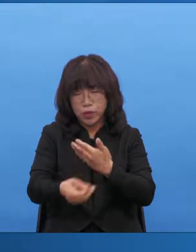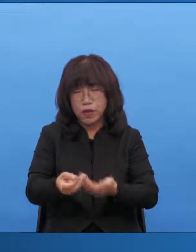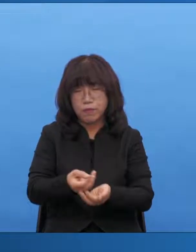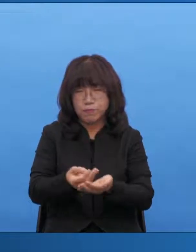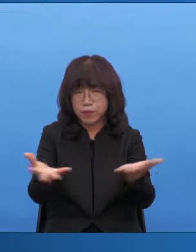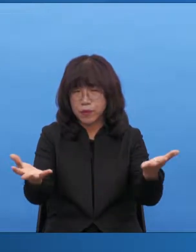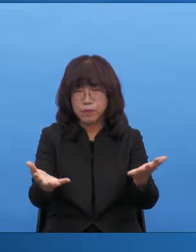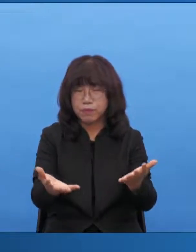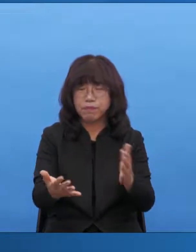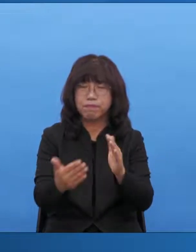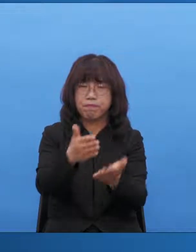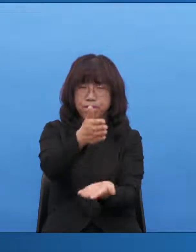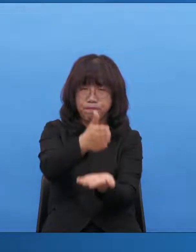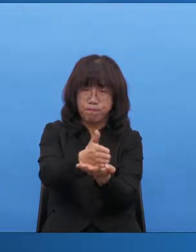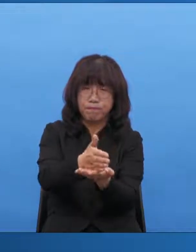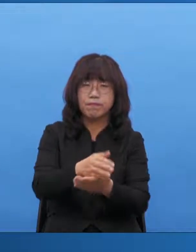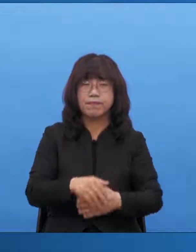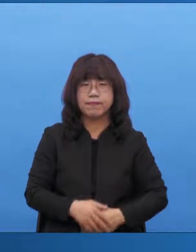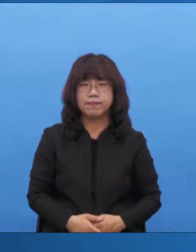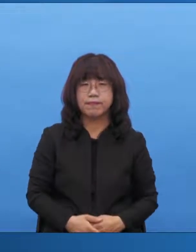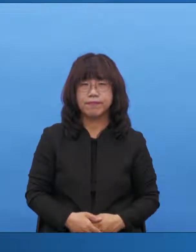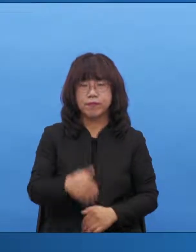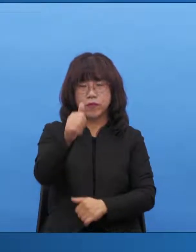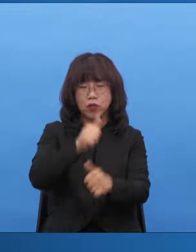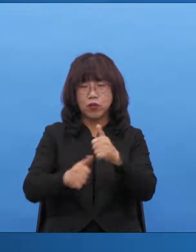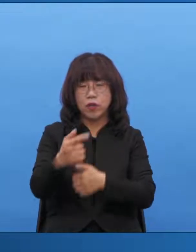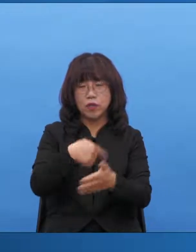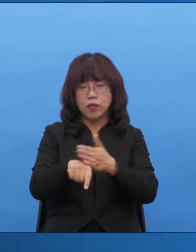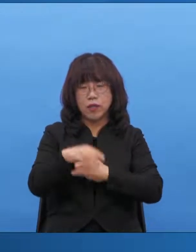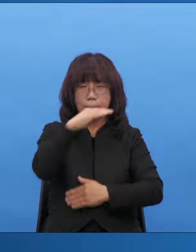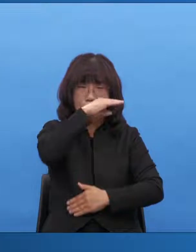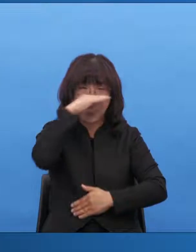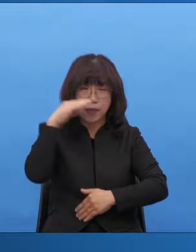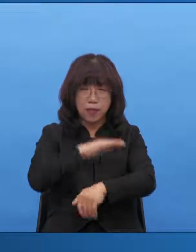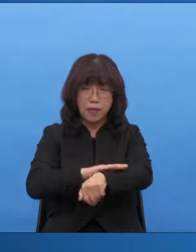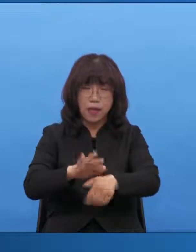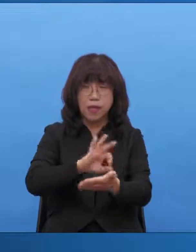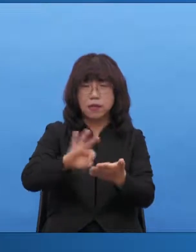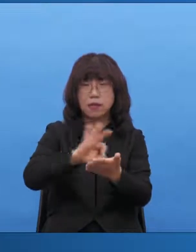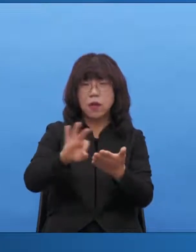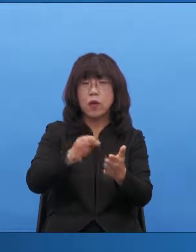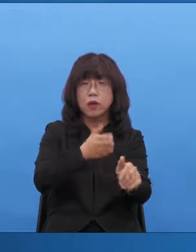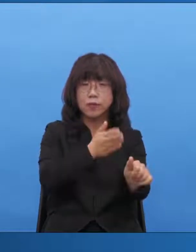전도와 선교, 후대를 위해 올바르게 사용해 주시기 바랍니다.